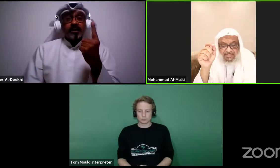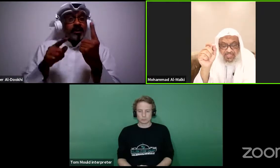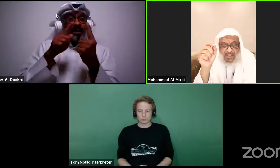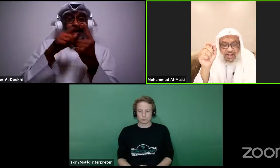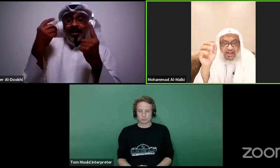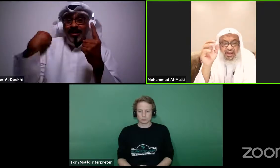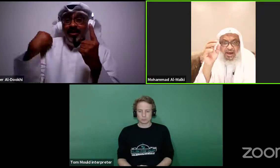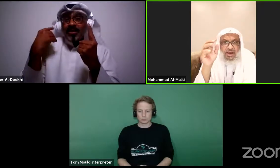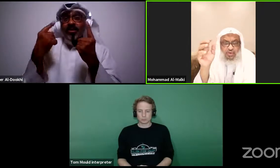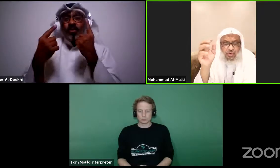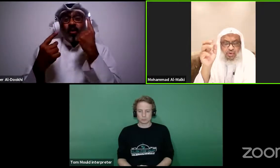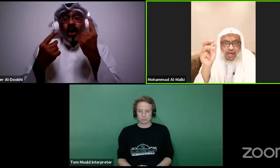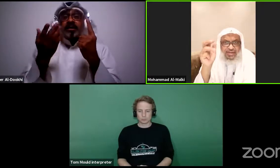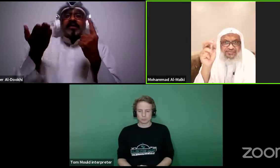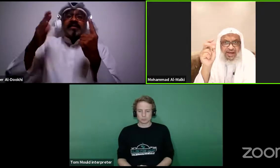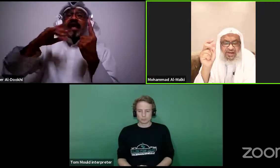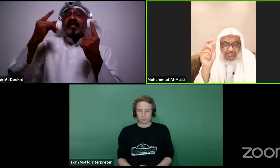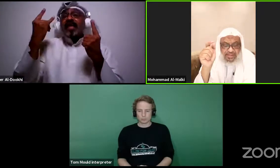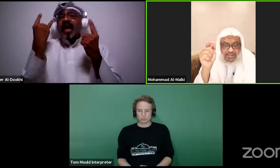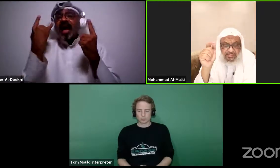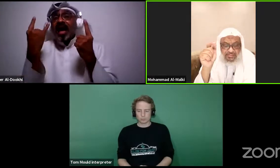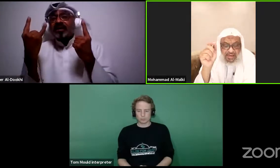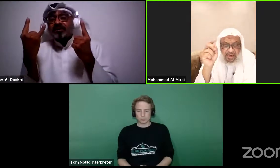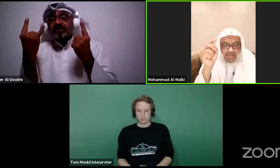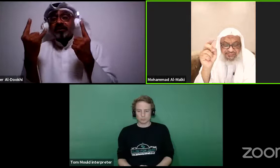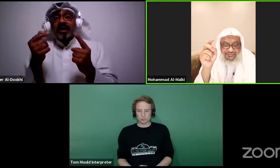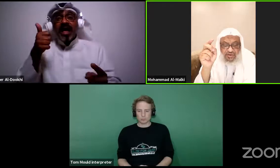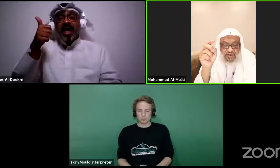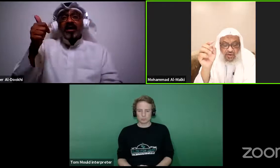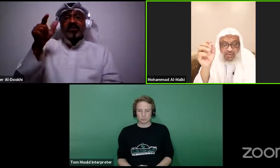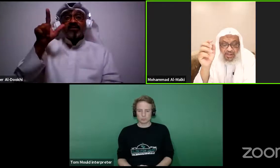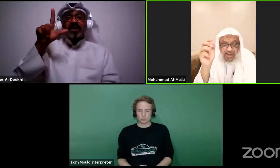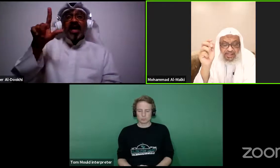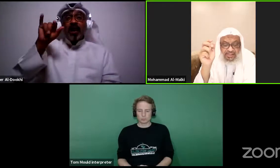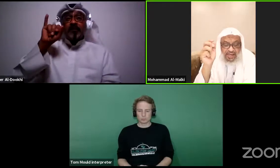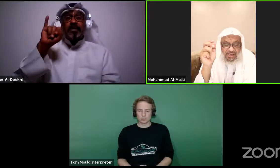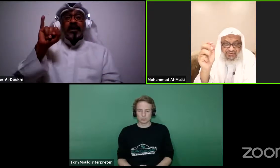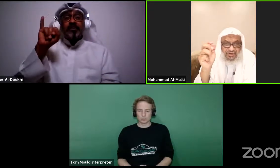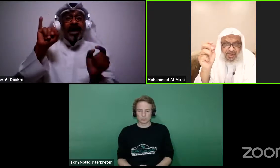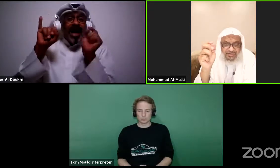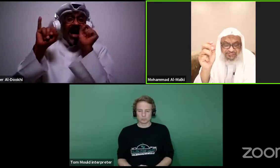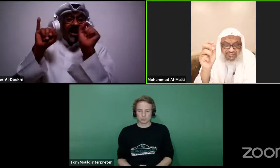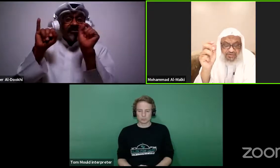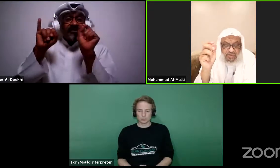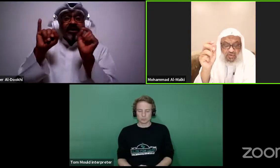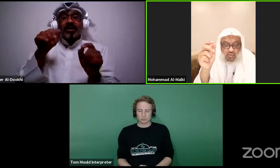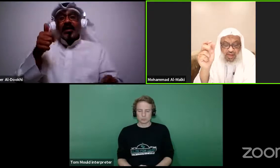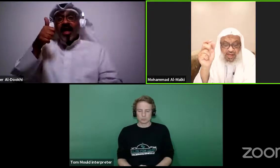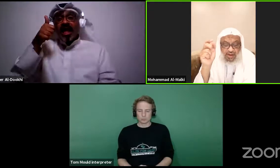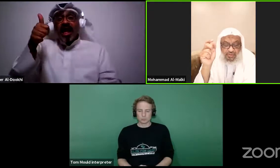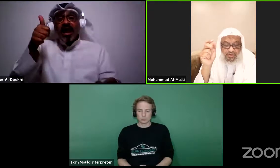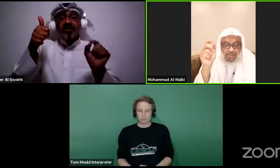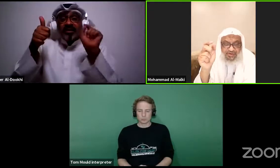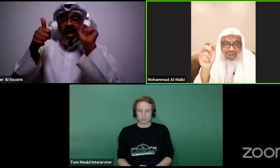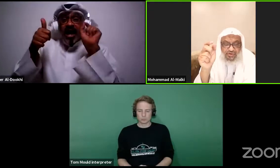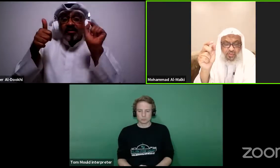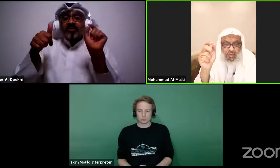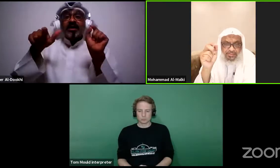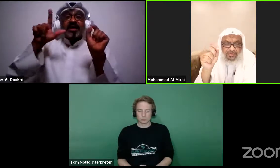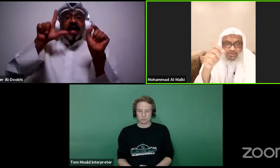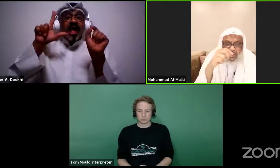أمثالها، لا أقول ألف لام ميم حرف ولكن ألف حرف ولام